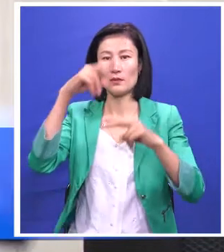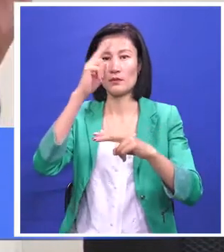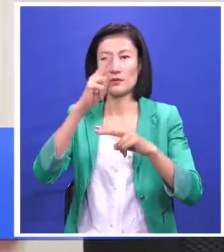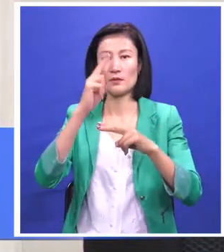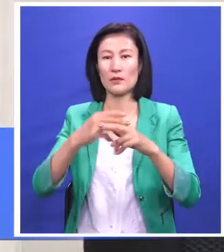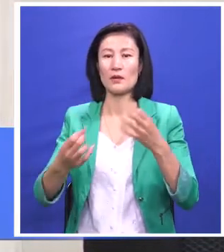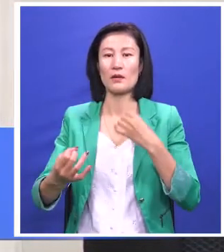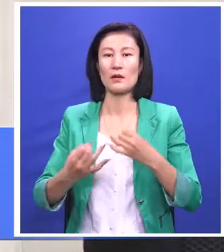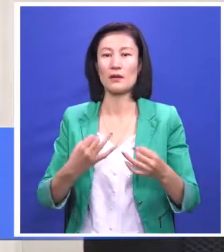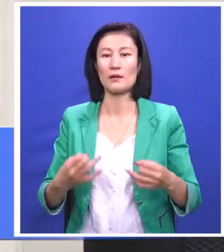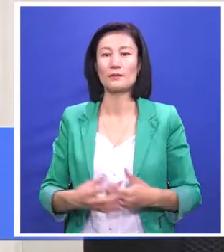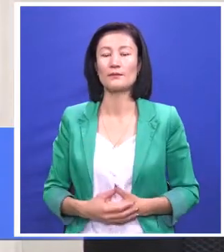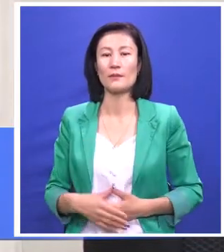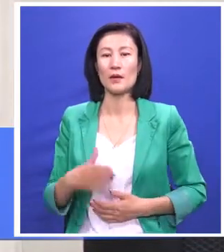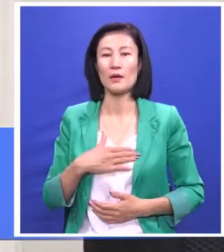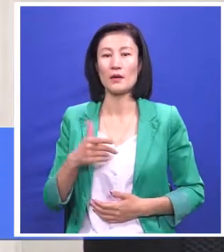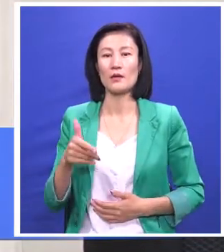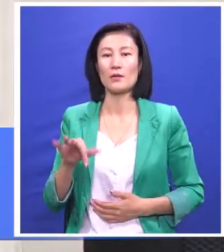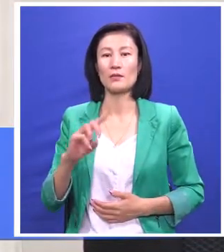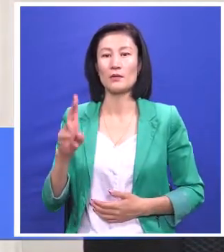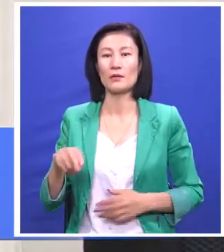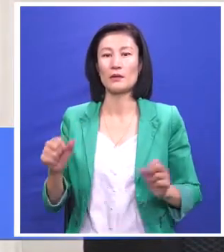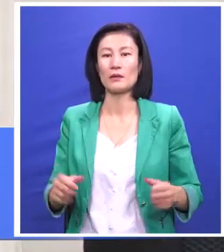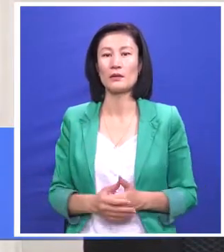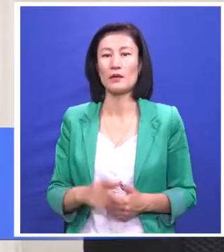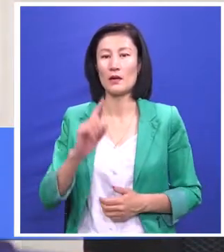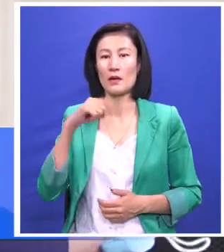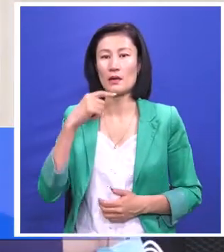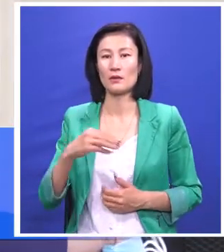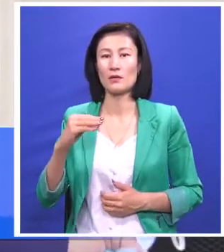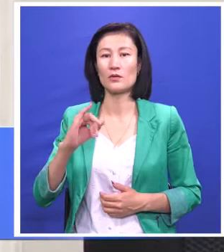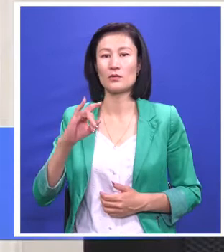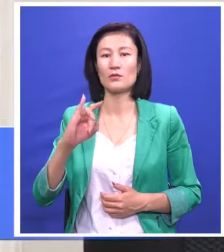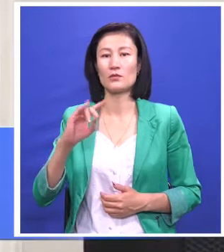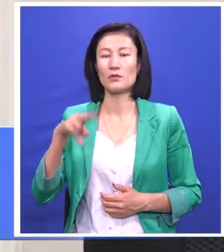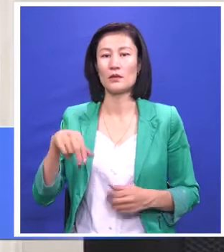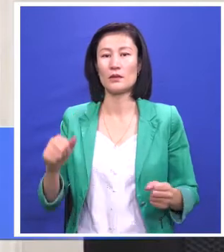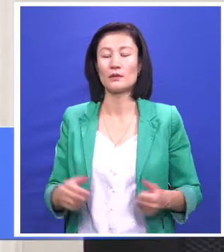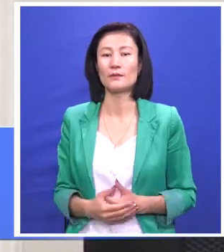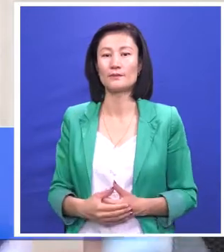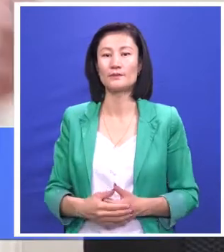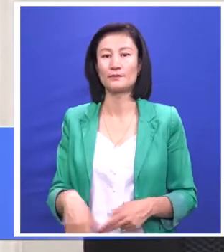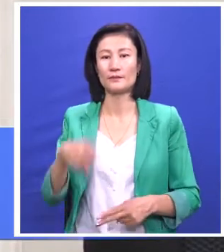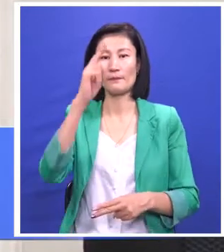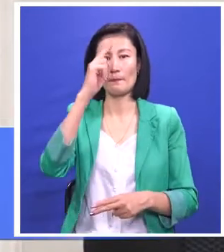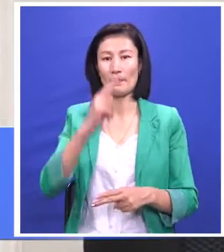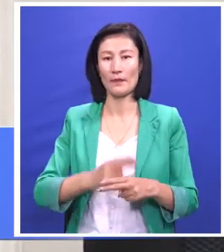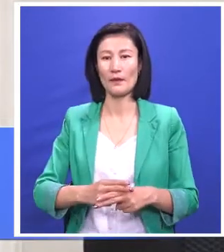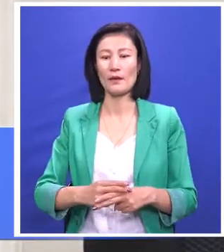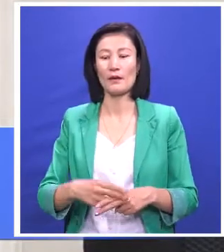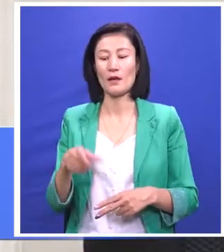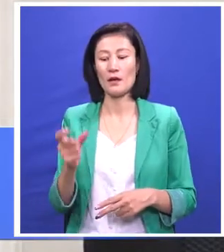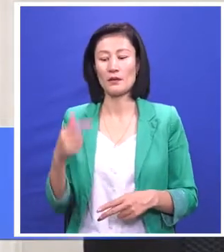әңгімелесіп, пікірлесіп, маған гуманитар наукаға бару керек екенін айтты да, то журналистке қояды. Сонда мына ағамның сол кезде адамды